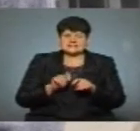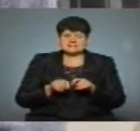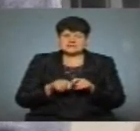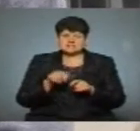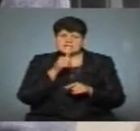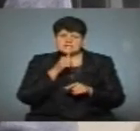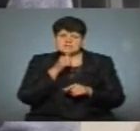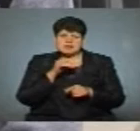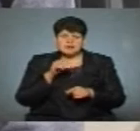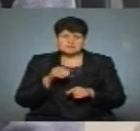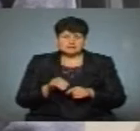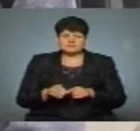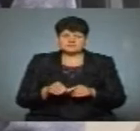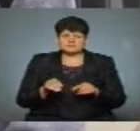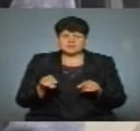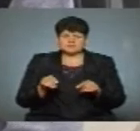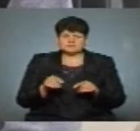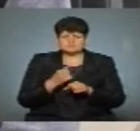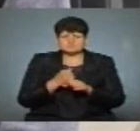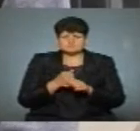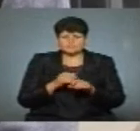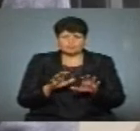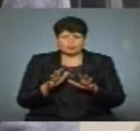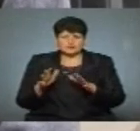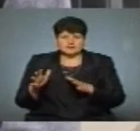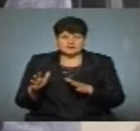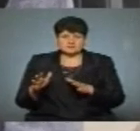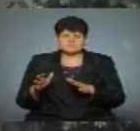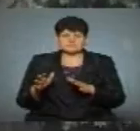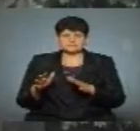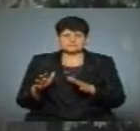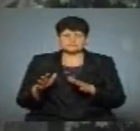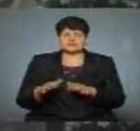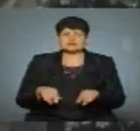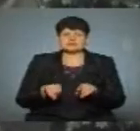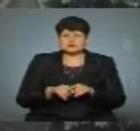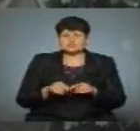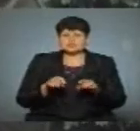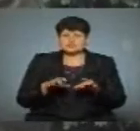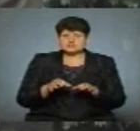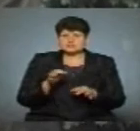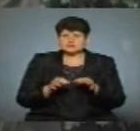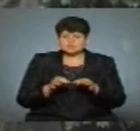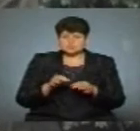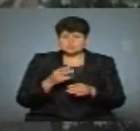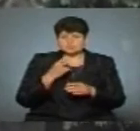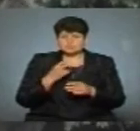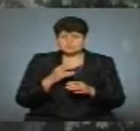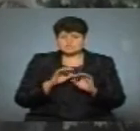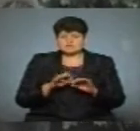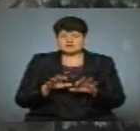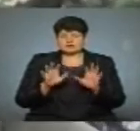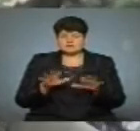експеримент, тобто відтворення подій цієї ситуації. Також рішення суду прокоментував голова громадської